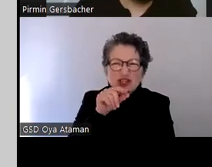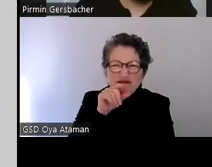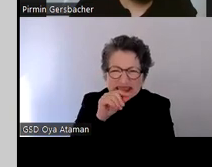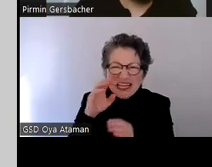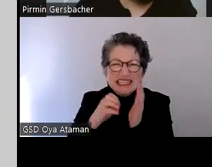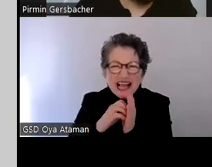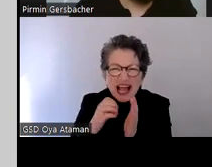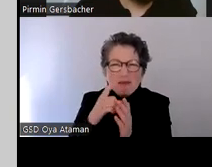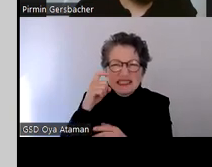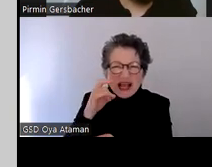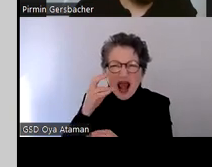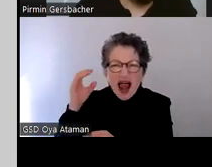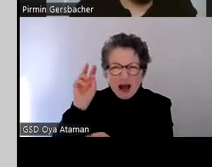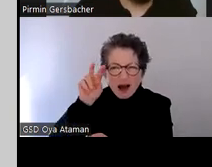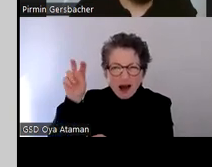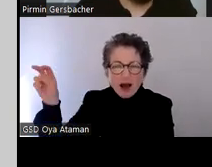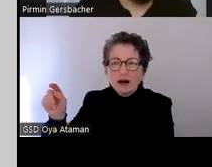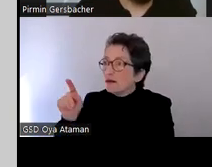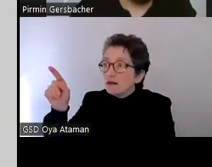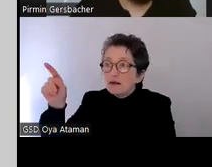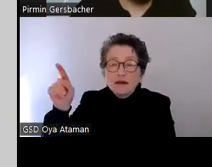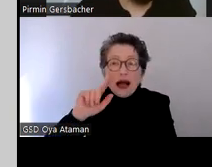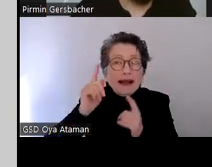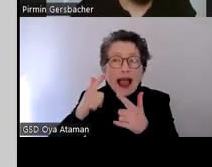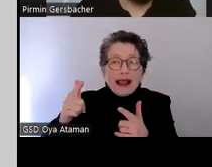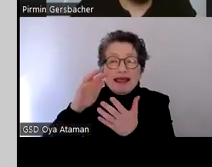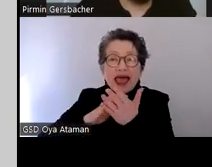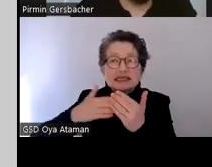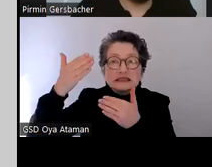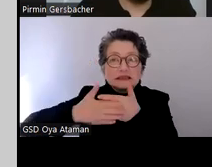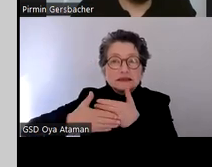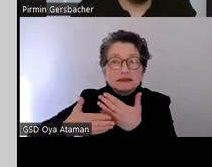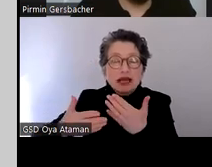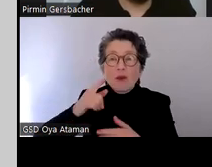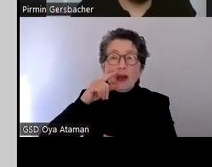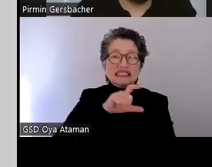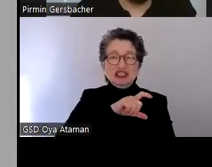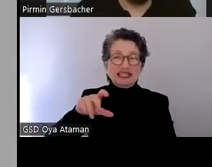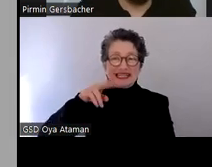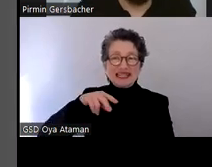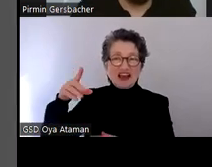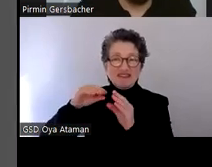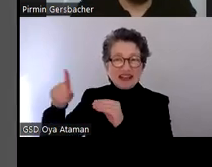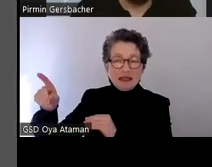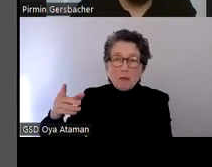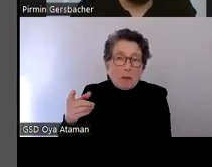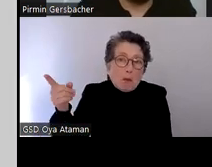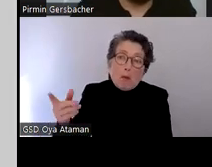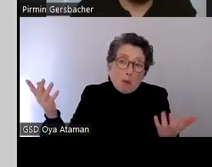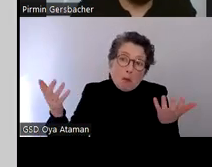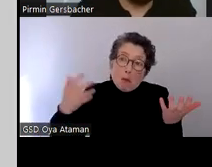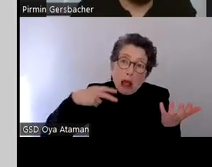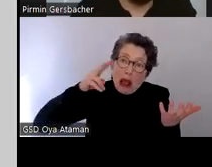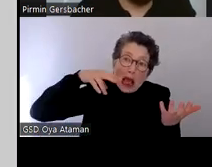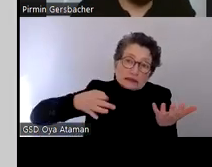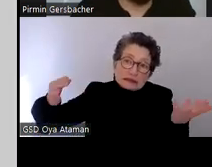Und diese Elemente, die haben einfach keine Textalternative. Das heißt, wenn man es jetzt mit dem Screen wieder zum Beispiel verwendet, der könnte nichts ausgeben. Und das heißt,